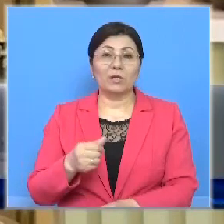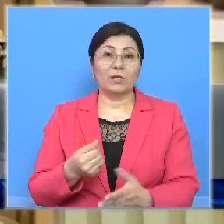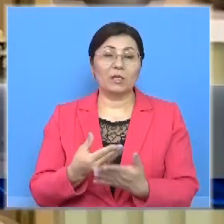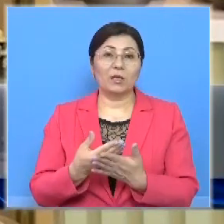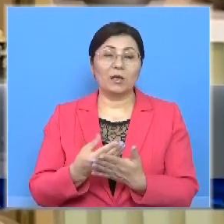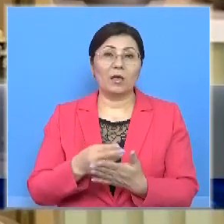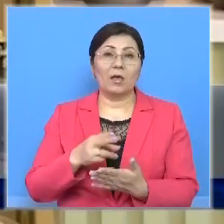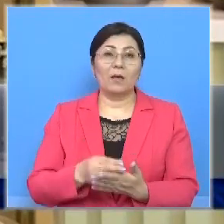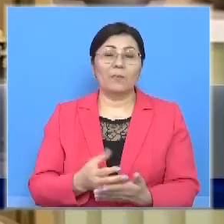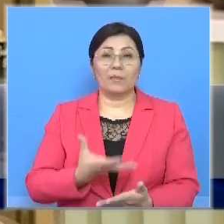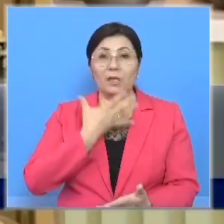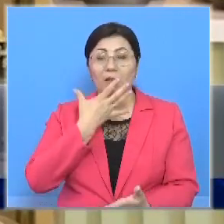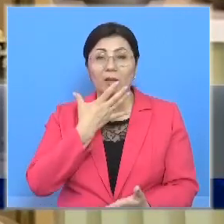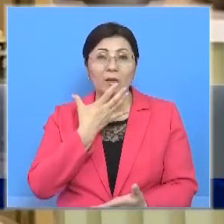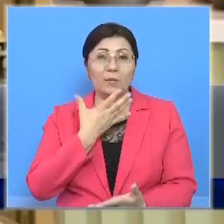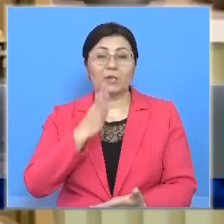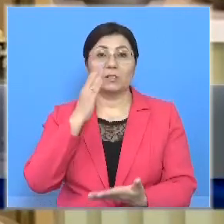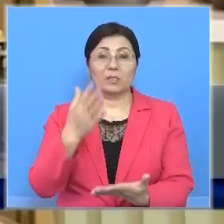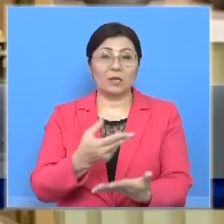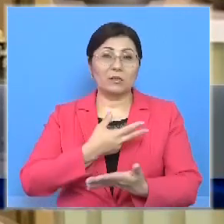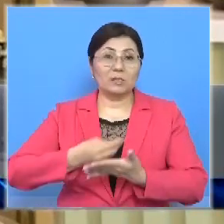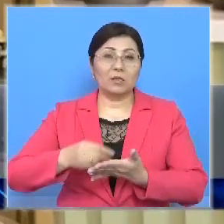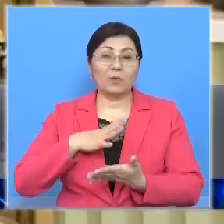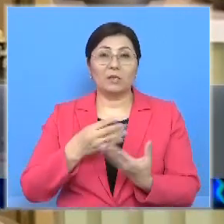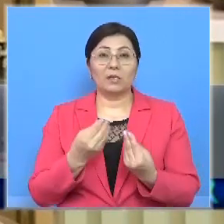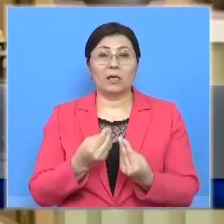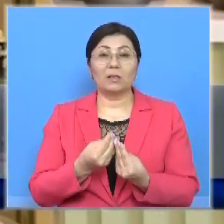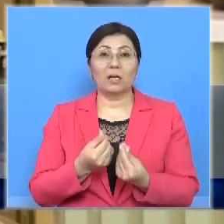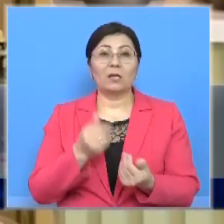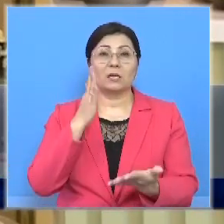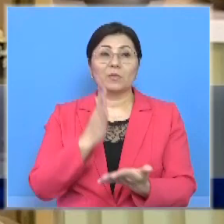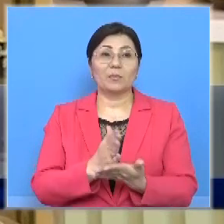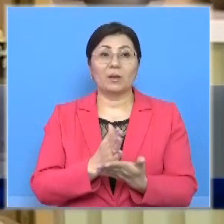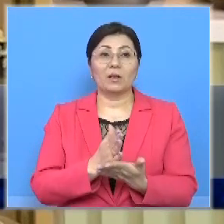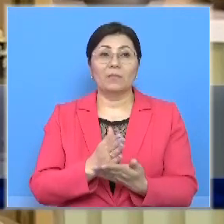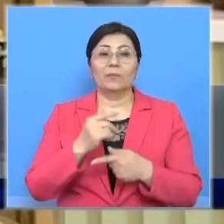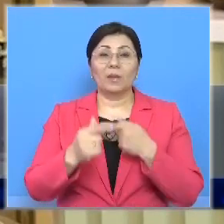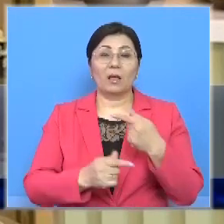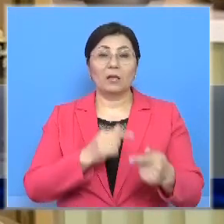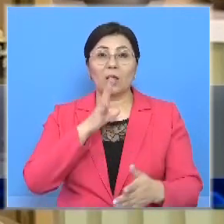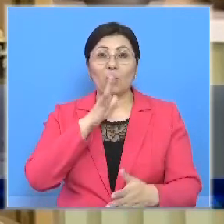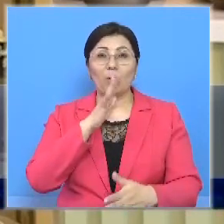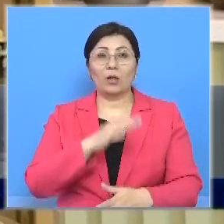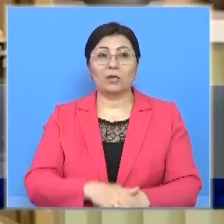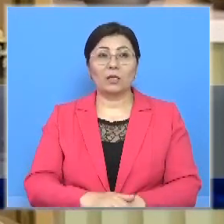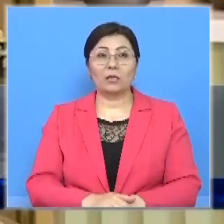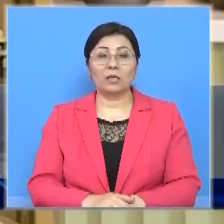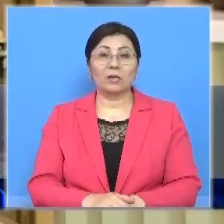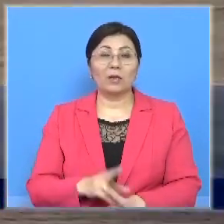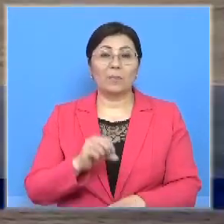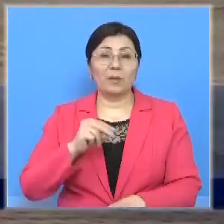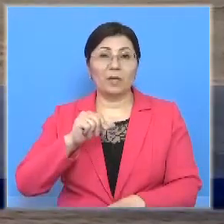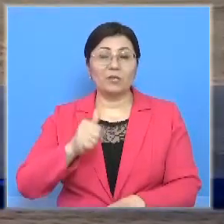Конвекционный пеш, дистиллистовый. Жалпы тағы да қалып тұр ақшамыз. Оны ала бұйырса подовый пешті аламыз